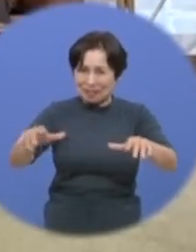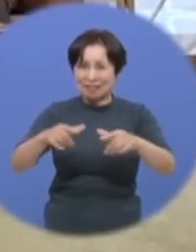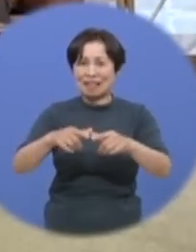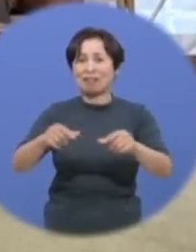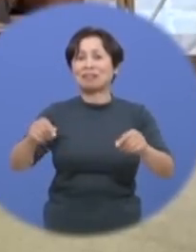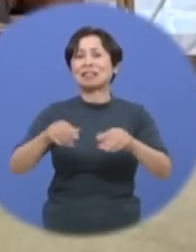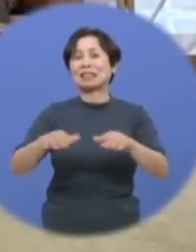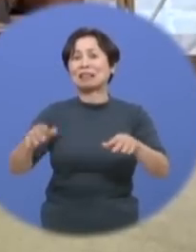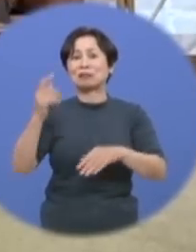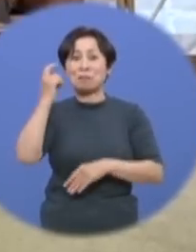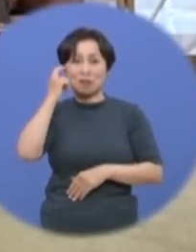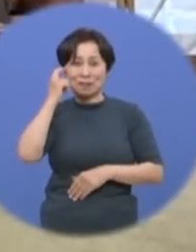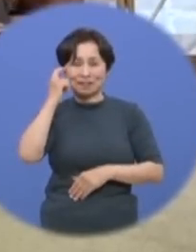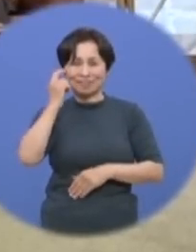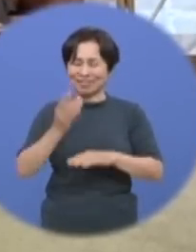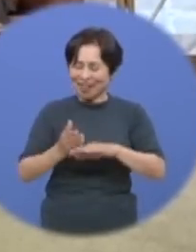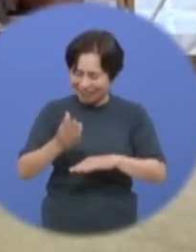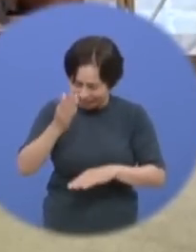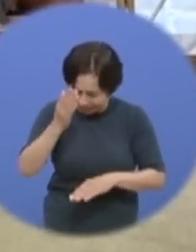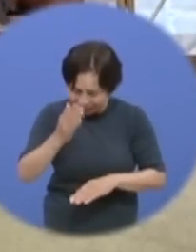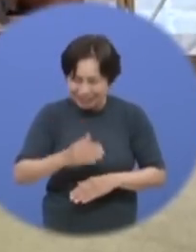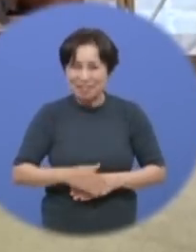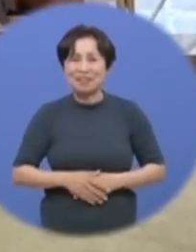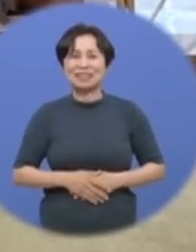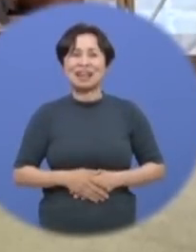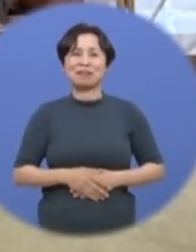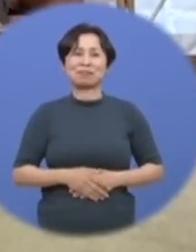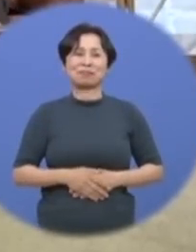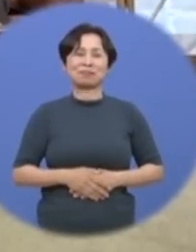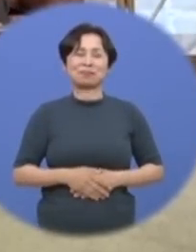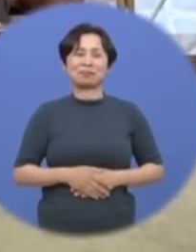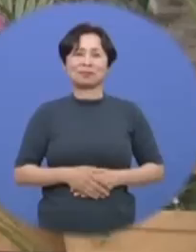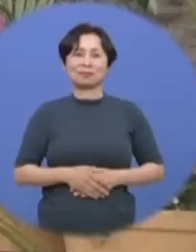本当にありがとうございましたありがとうございました